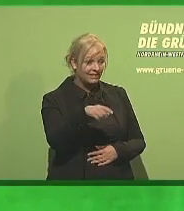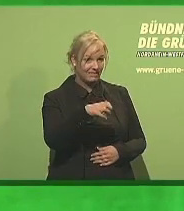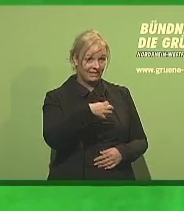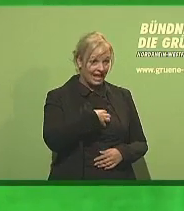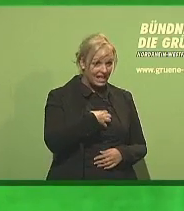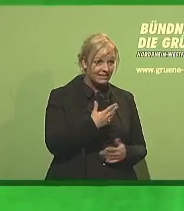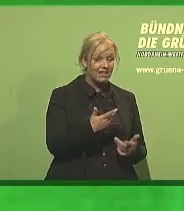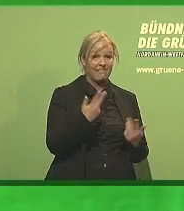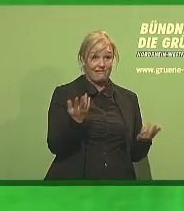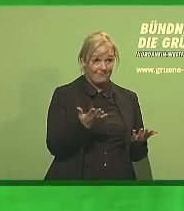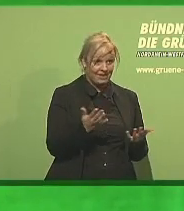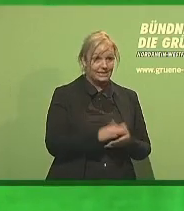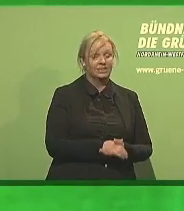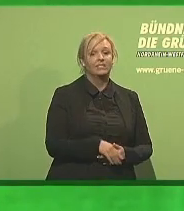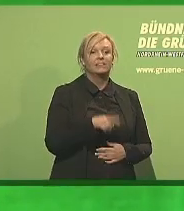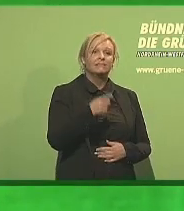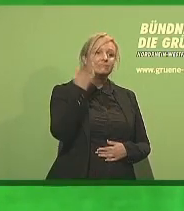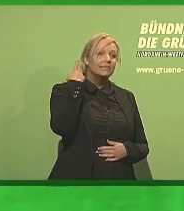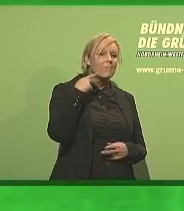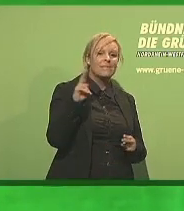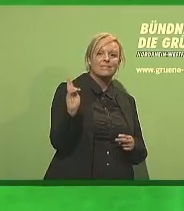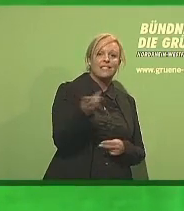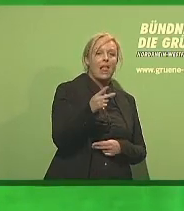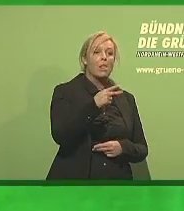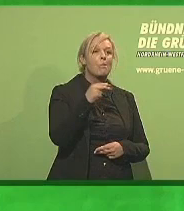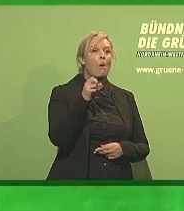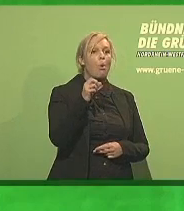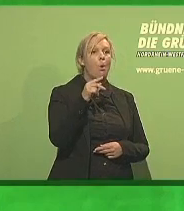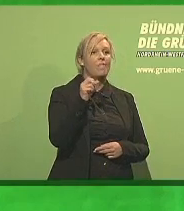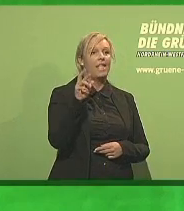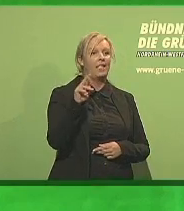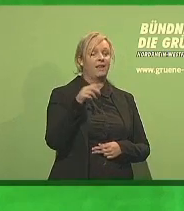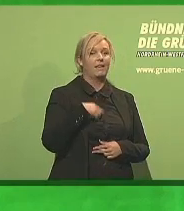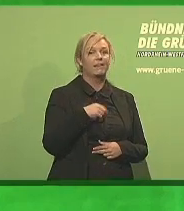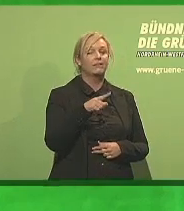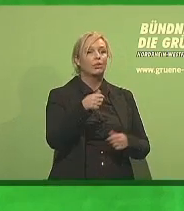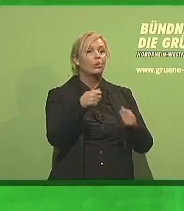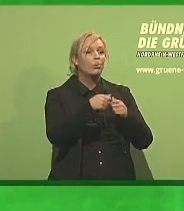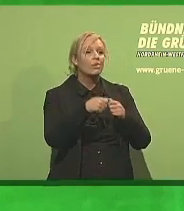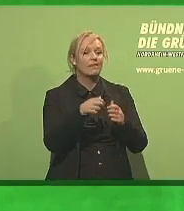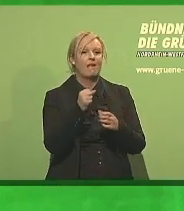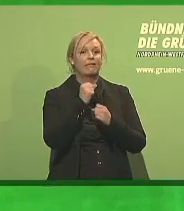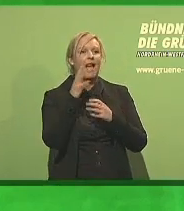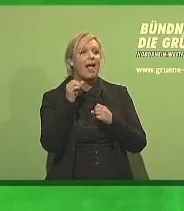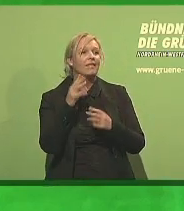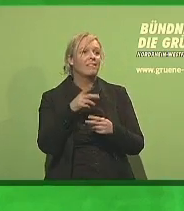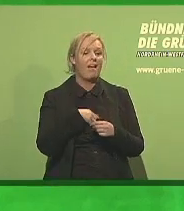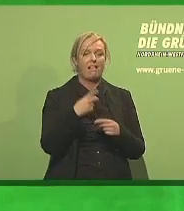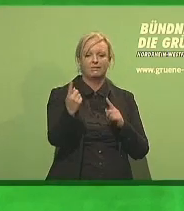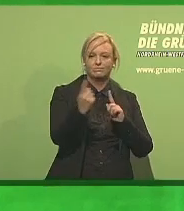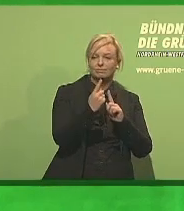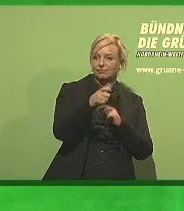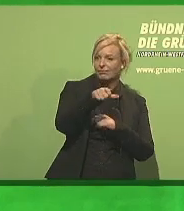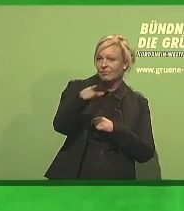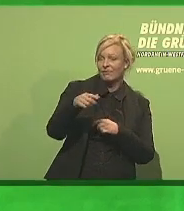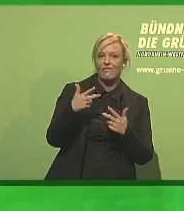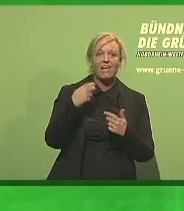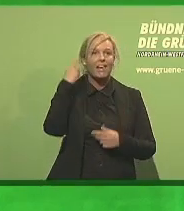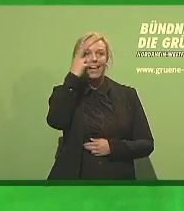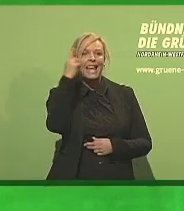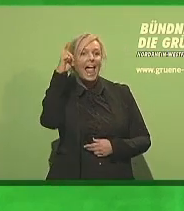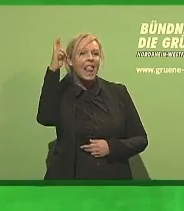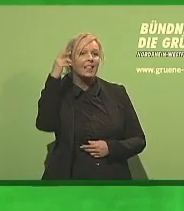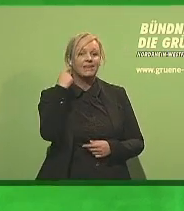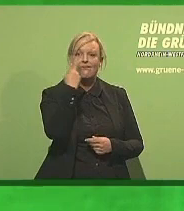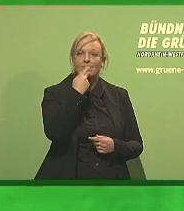ist, sie hat genau wie Erich Honecker den Kontakt zum Alltag der Leute, den Kontakt zur wirklichen Realität verloren. Auch deswegen, liebe